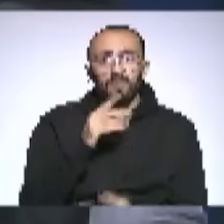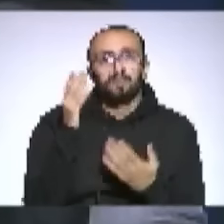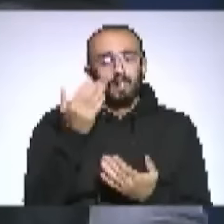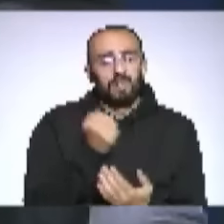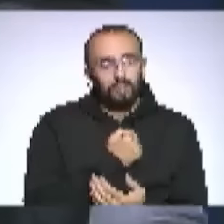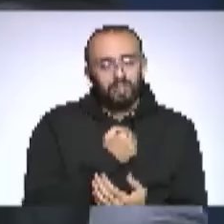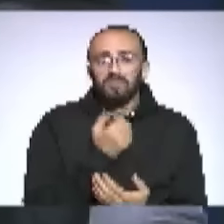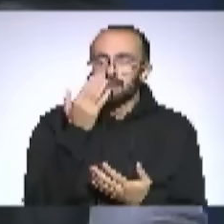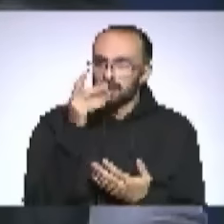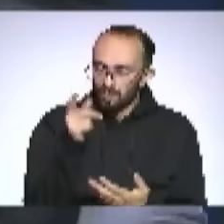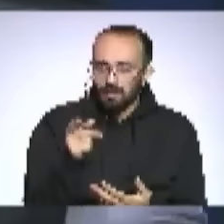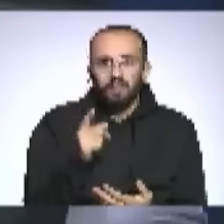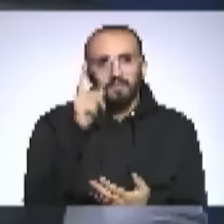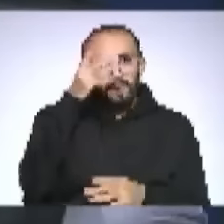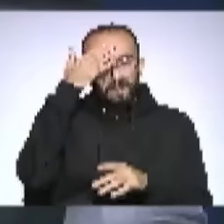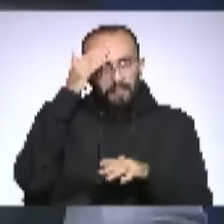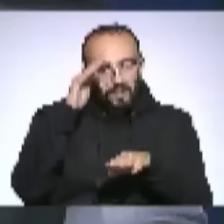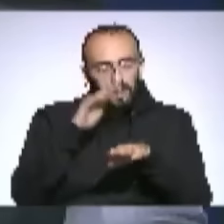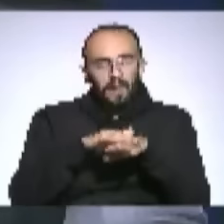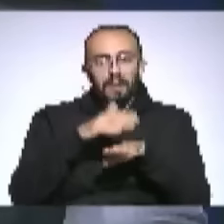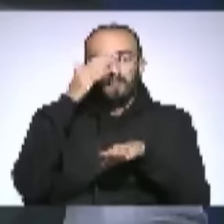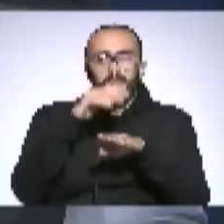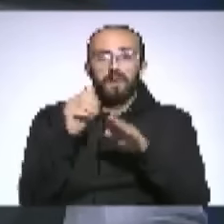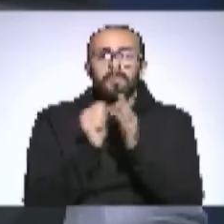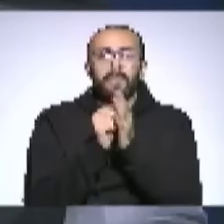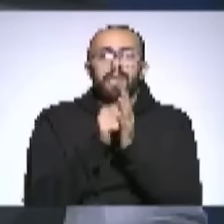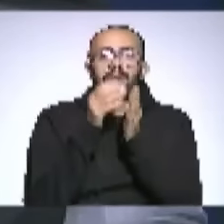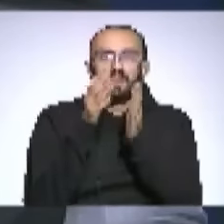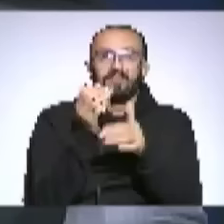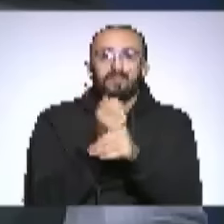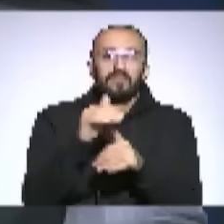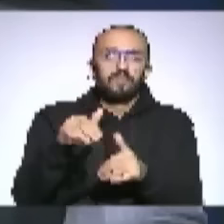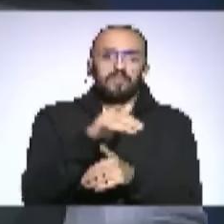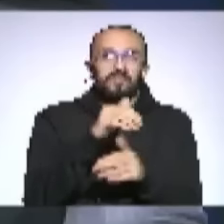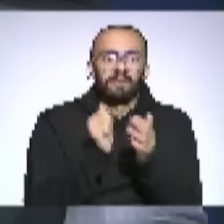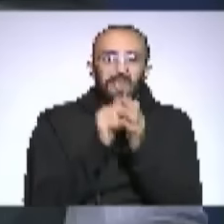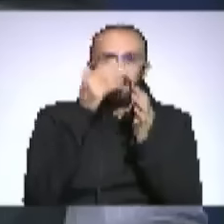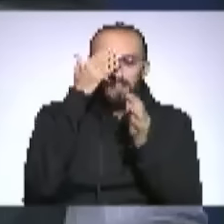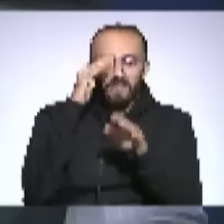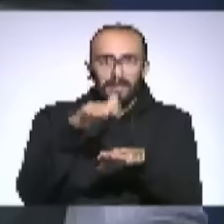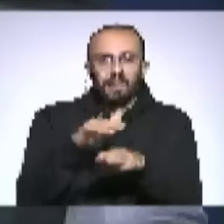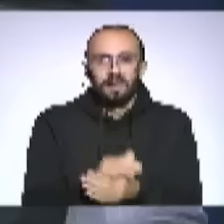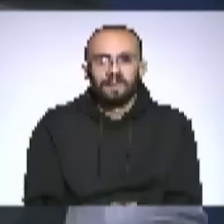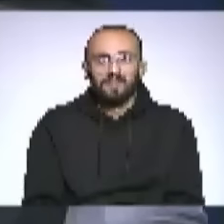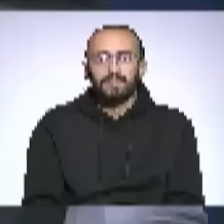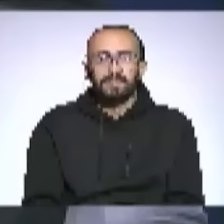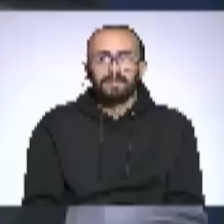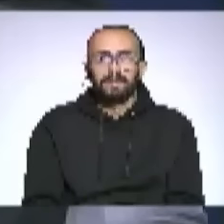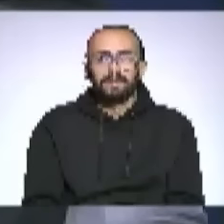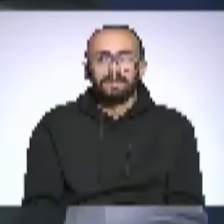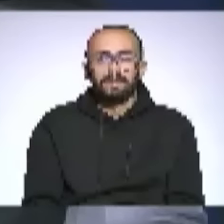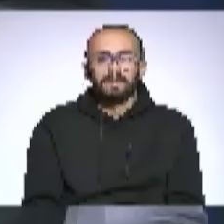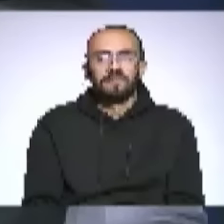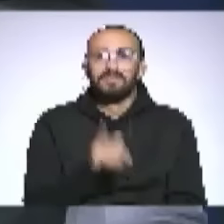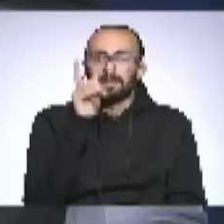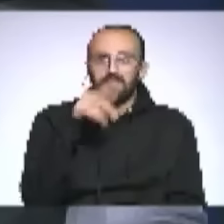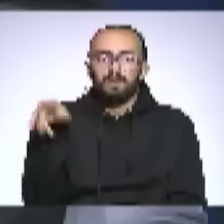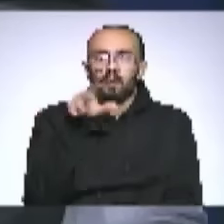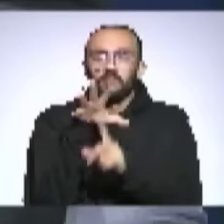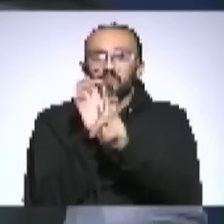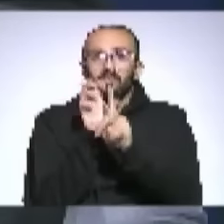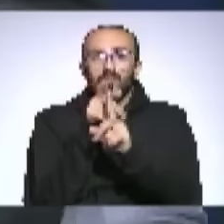لزوجها ونصلي لها ربنا يا بنتي يبارك فيك ويبارك في زوجك ويبارك في اولادك ويبارك في بيتك وتبقي نموذج طيب لكل